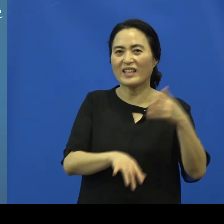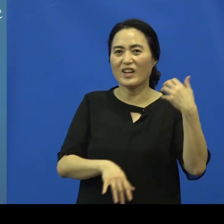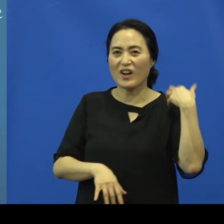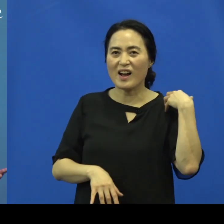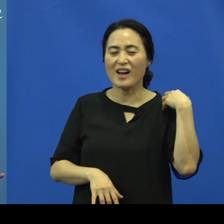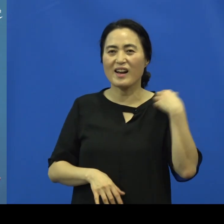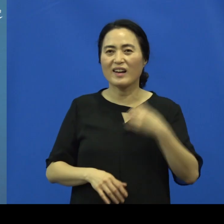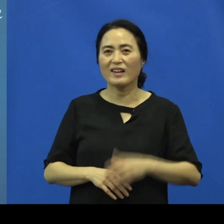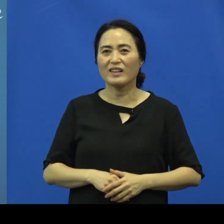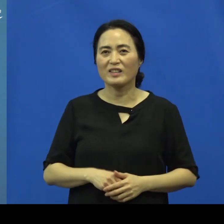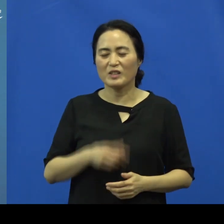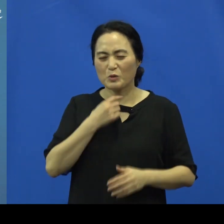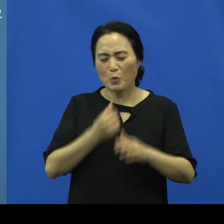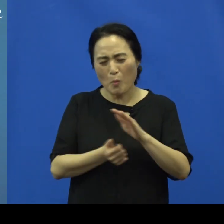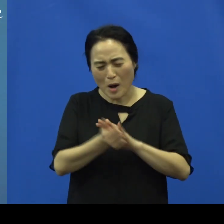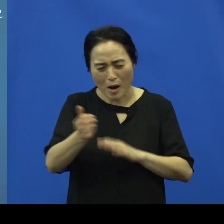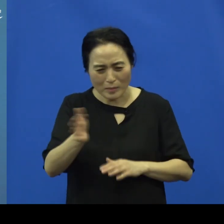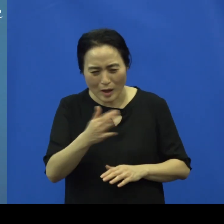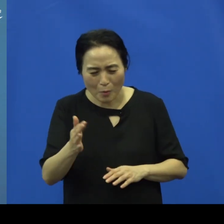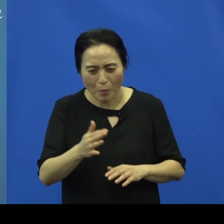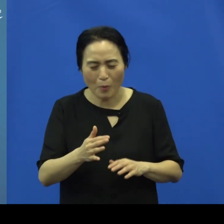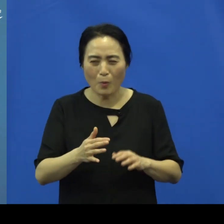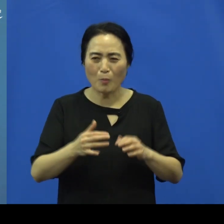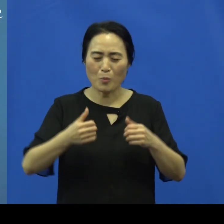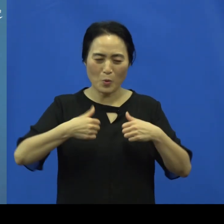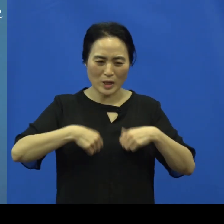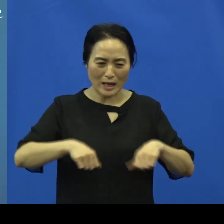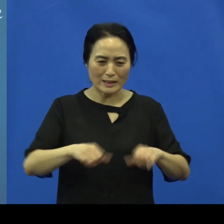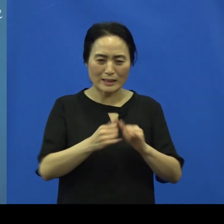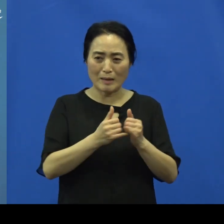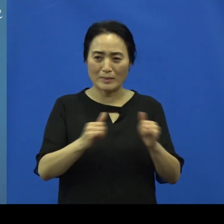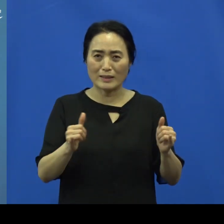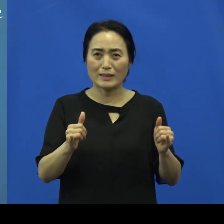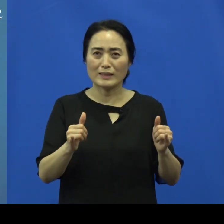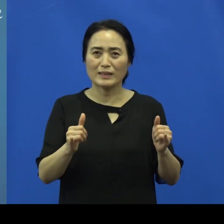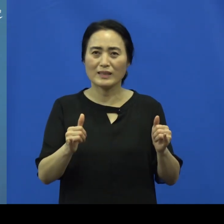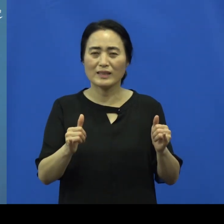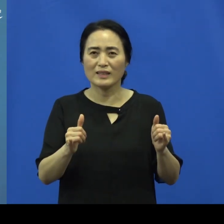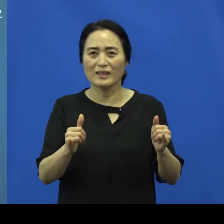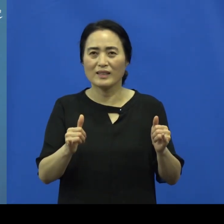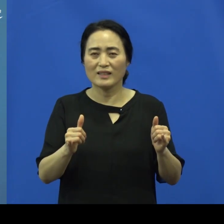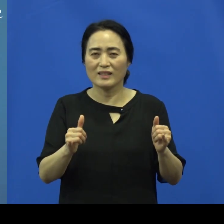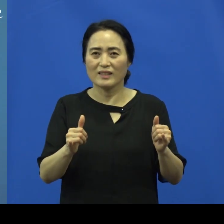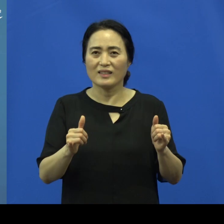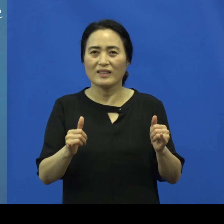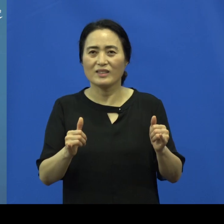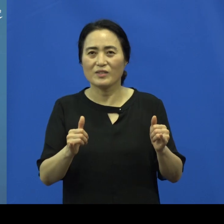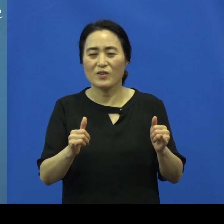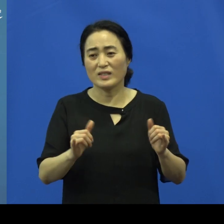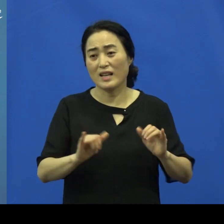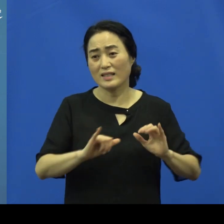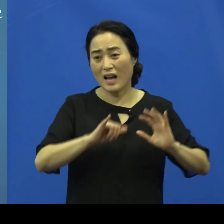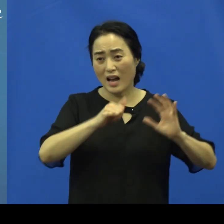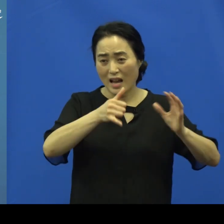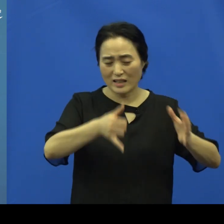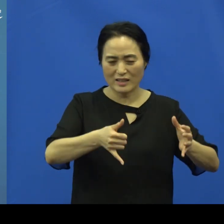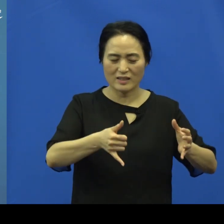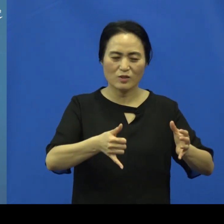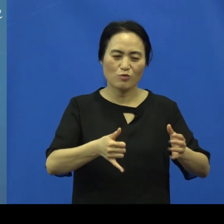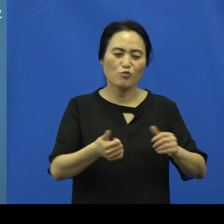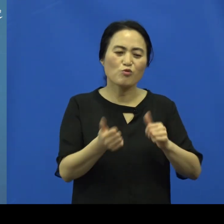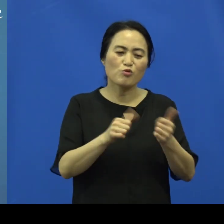내면 소망이 없다고 포기합니다. 얼마나 세상에 널려져 있는 게 죽은